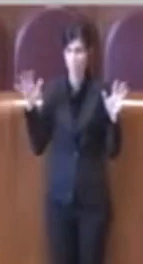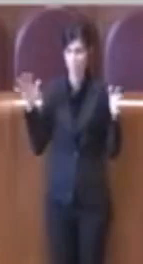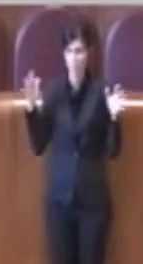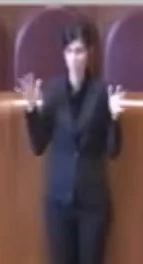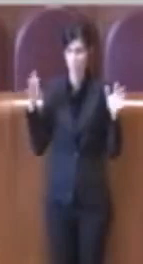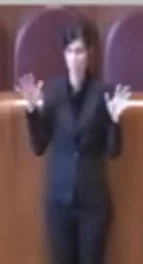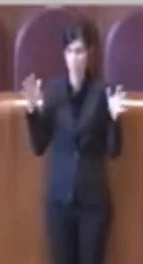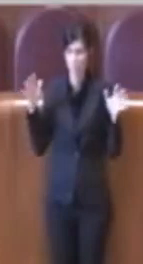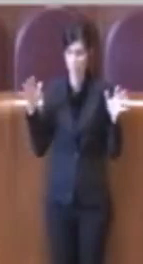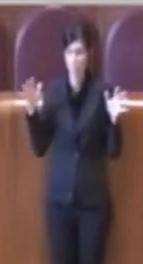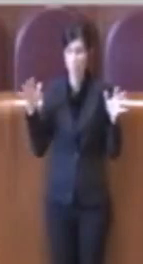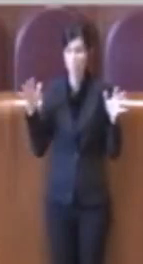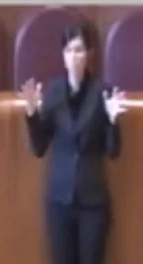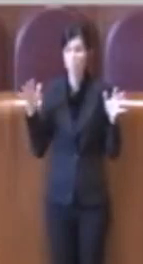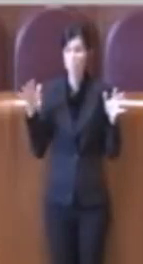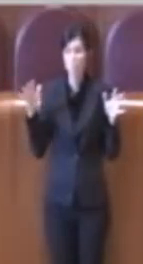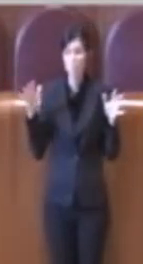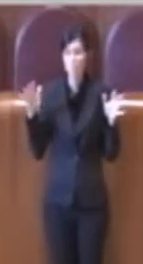perché la